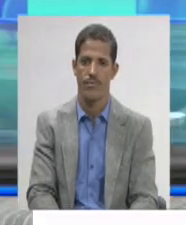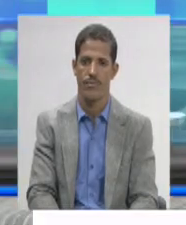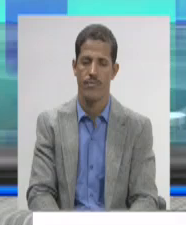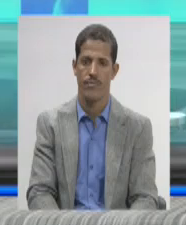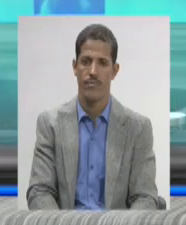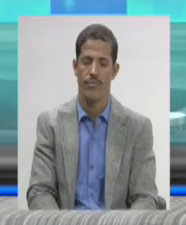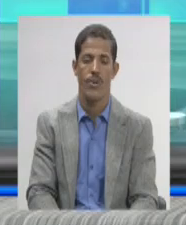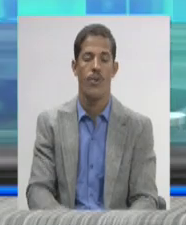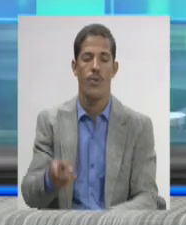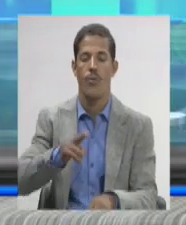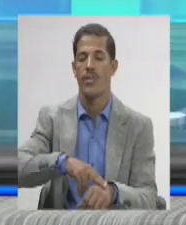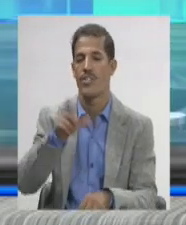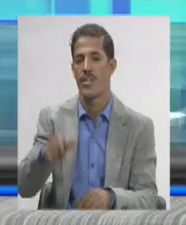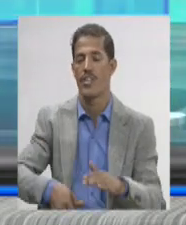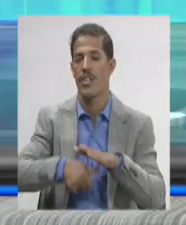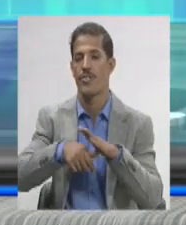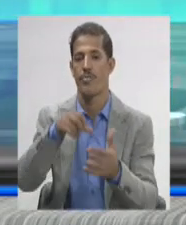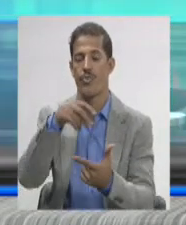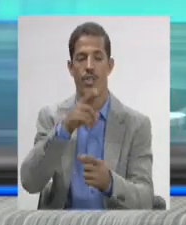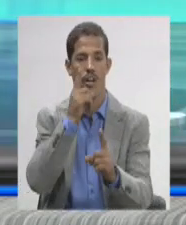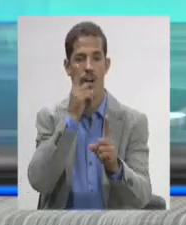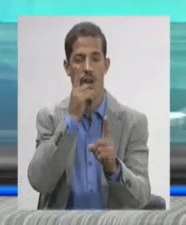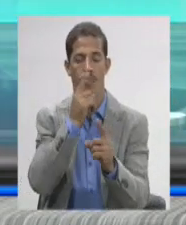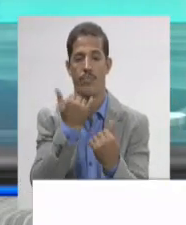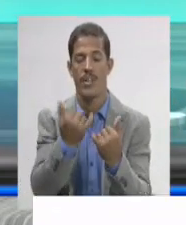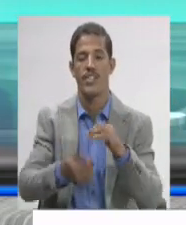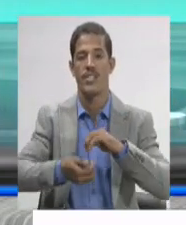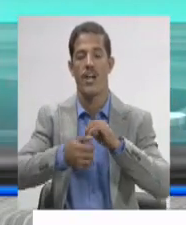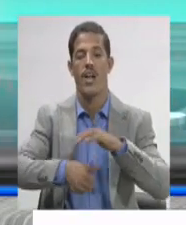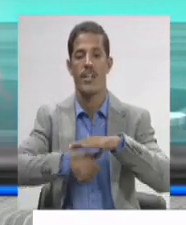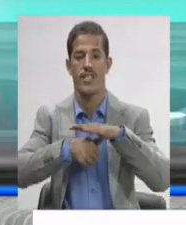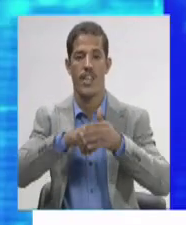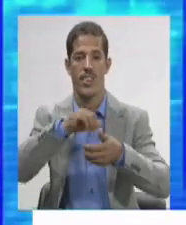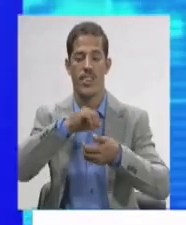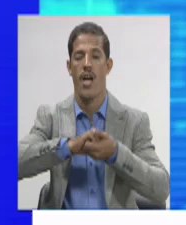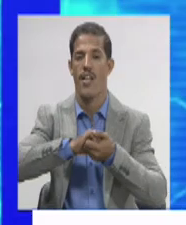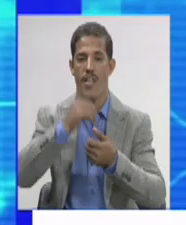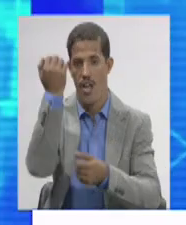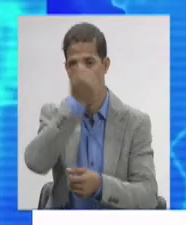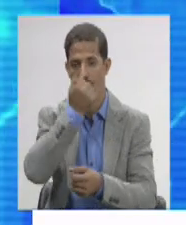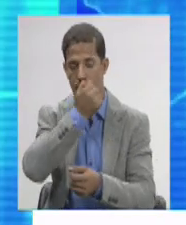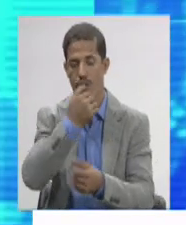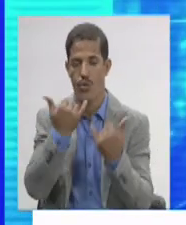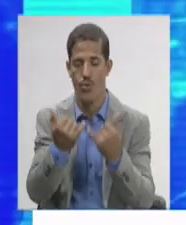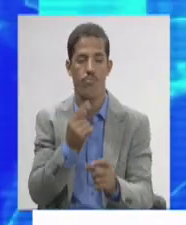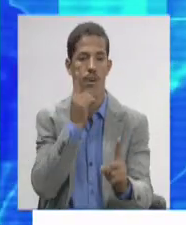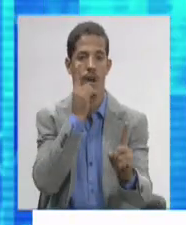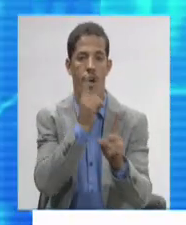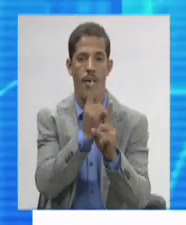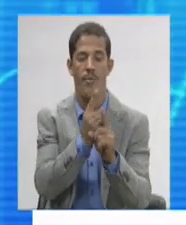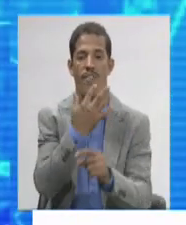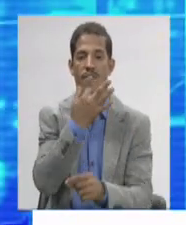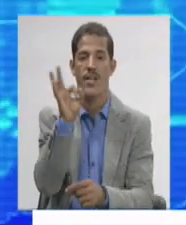كما التقى فخامه رئيس الجمهوريه الرئيسي لمنتخب السيد محمد ولشيخ الغزواني رئيس الاتحاد الافريقي اليوم بقصر الزيف